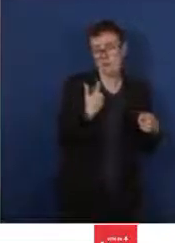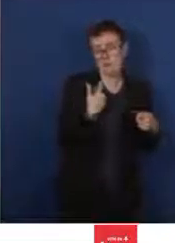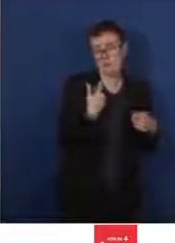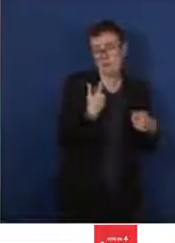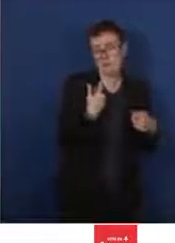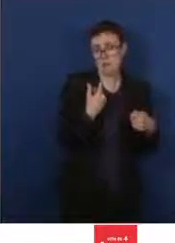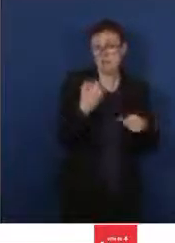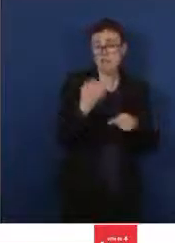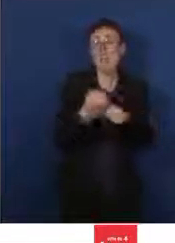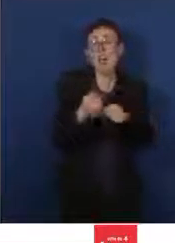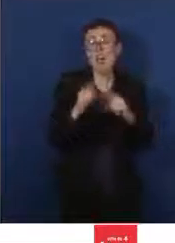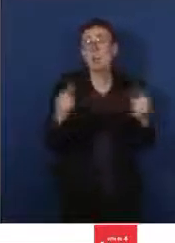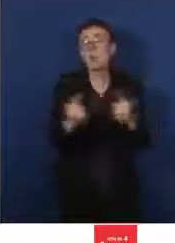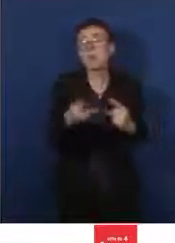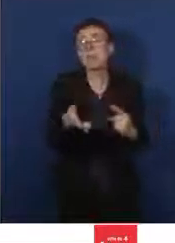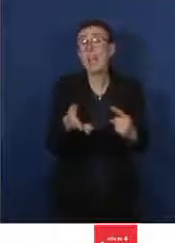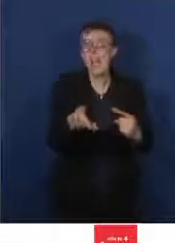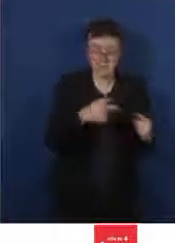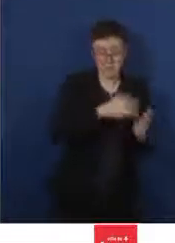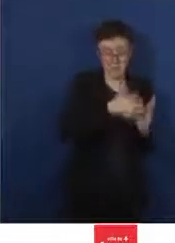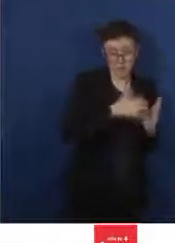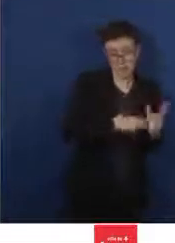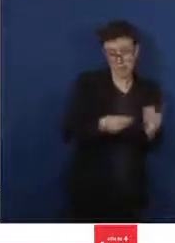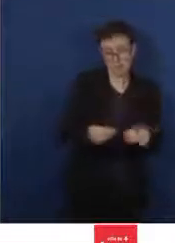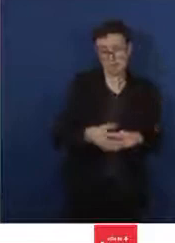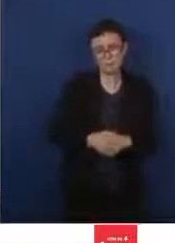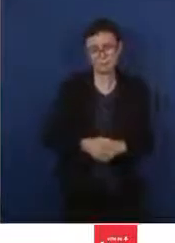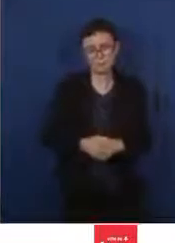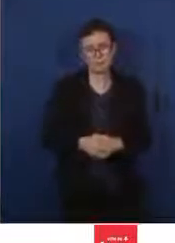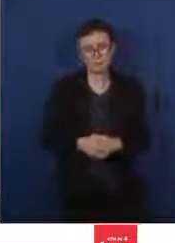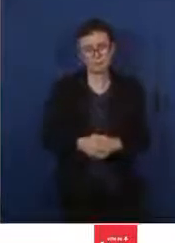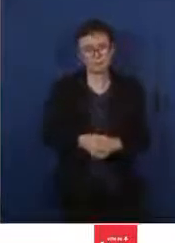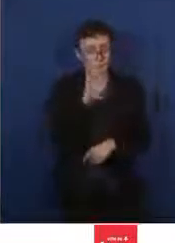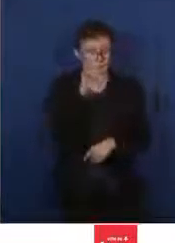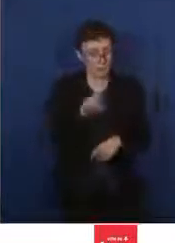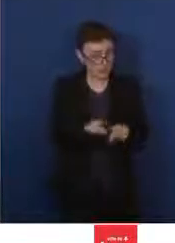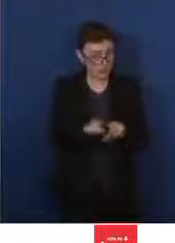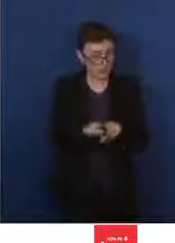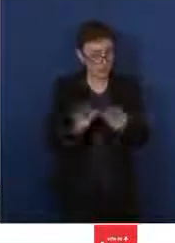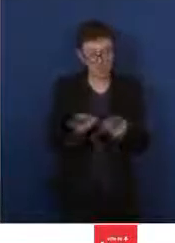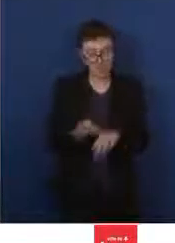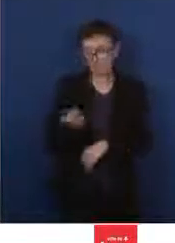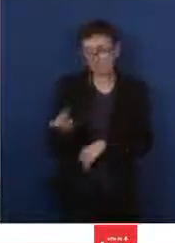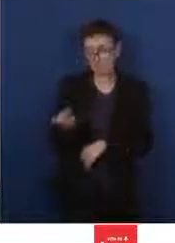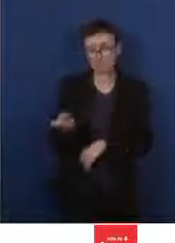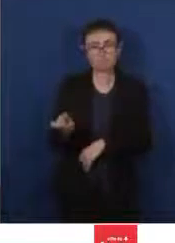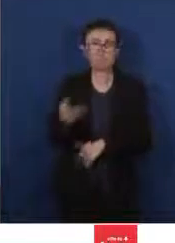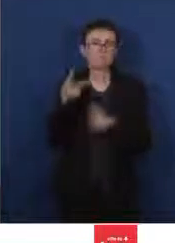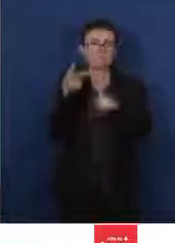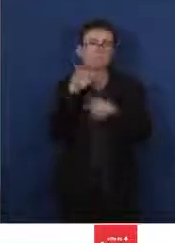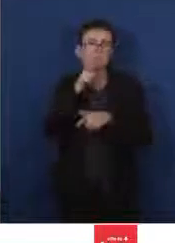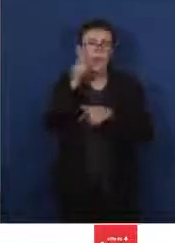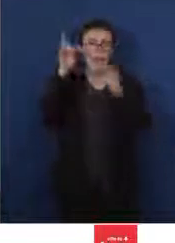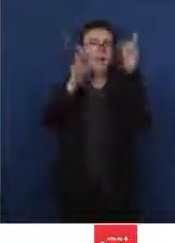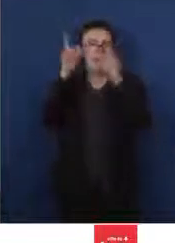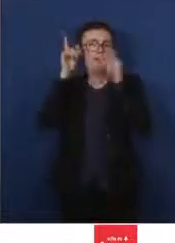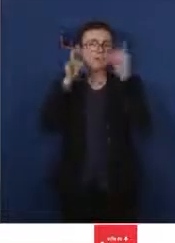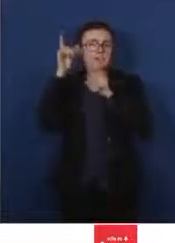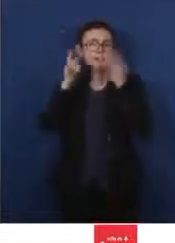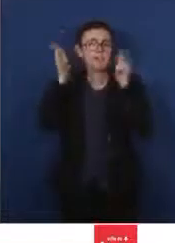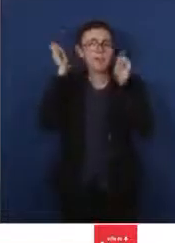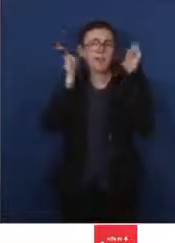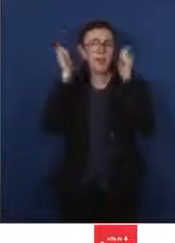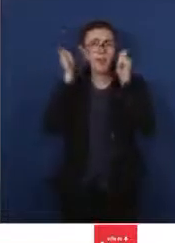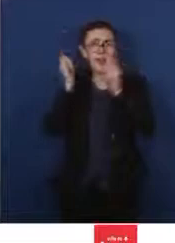Se pose aussi la question des horaires de fermeture des discothèques et singulièrement des fausses discothèques dont on a mis bien longtemps à découvrir